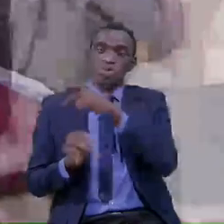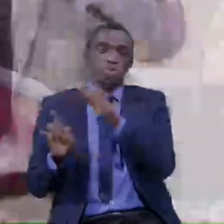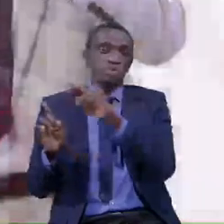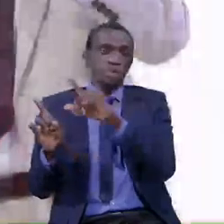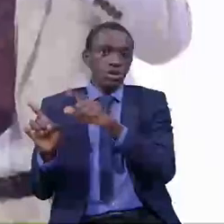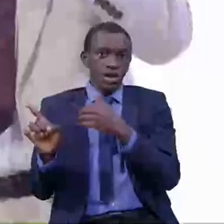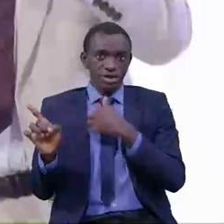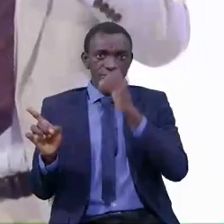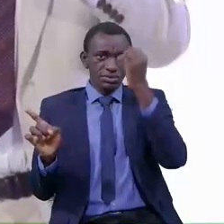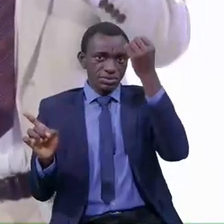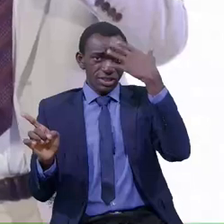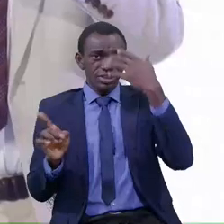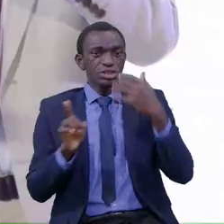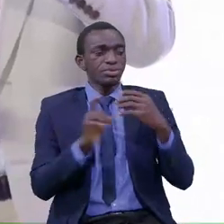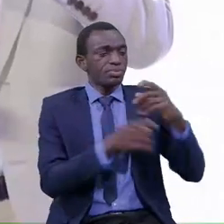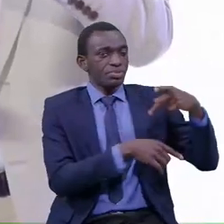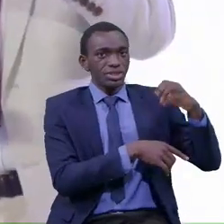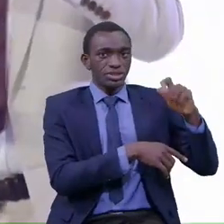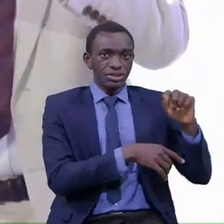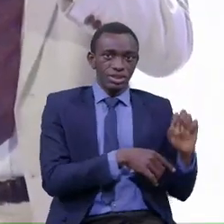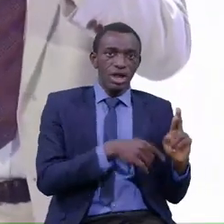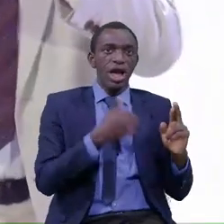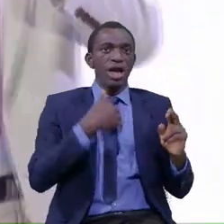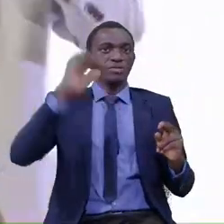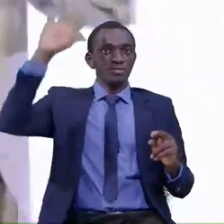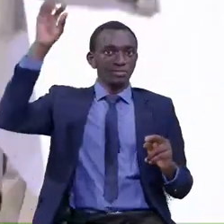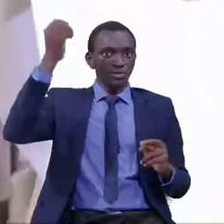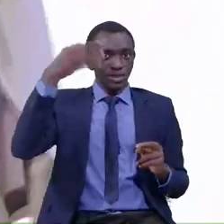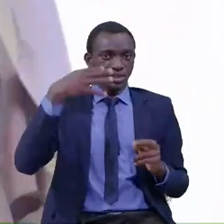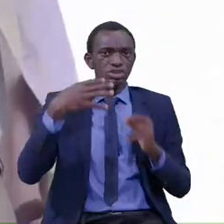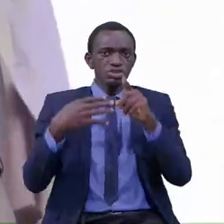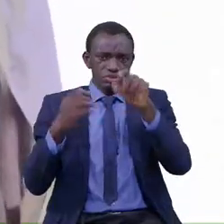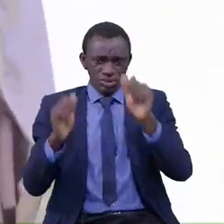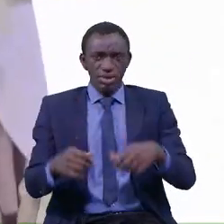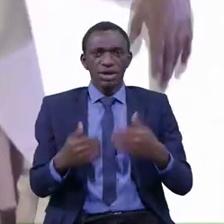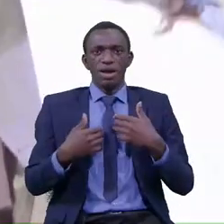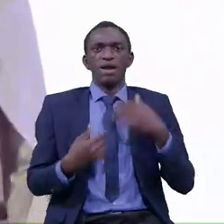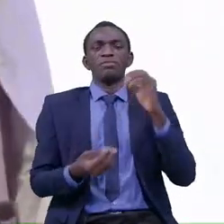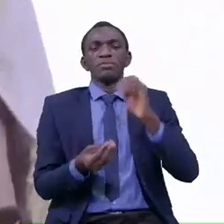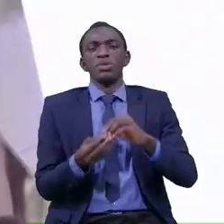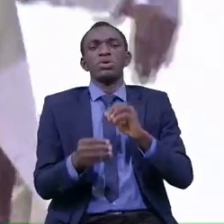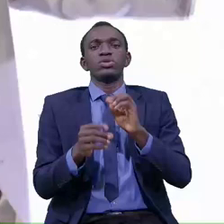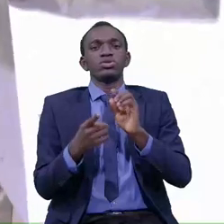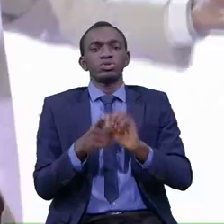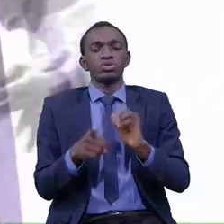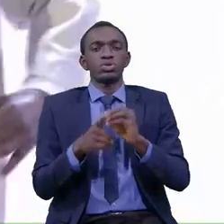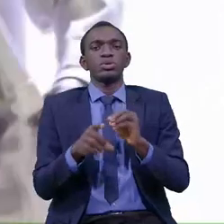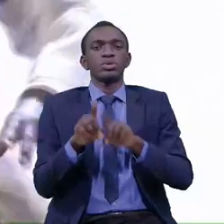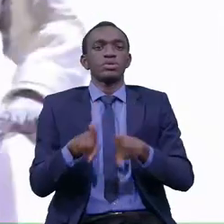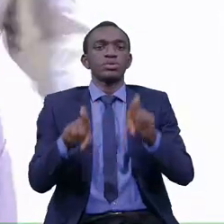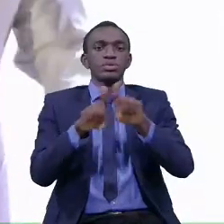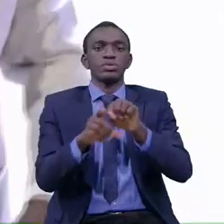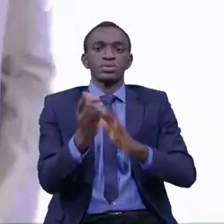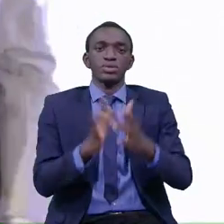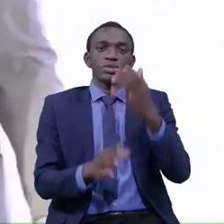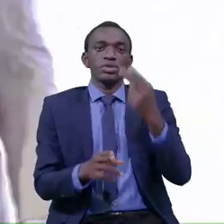grâce qu'ils avaient, je peux l'avoir. Je ne le dis pas. Ça, c'est l'Ancien Testament. Ce sont